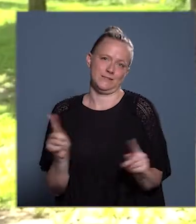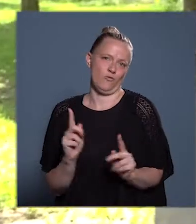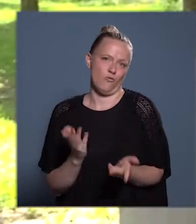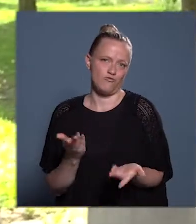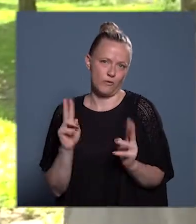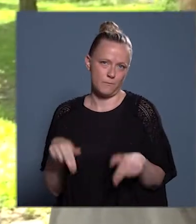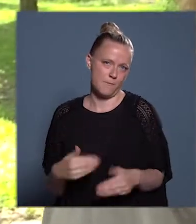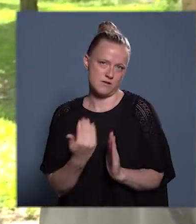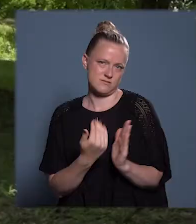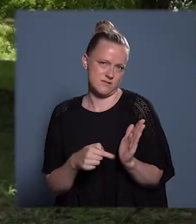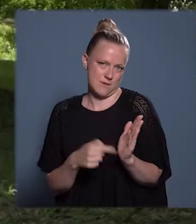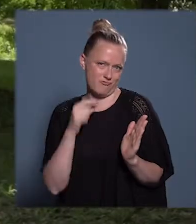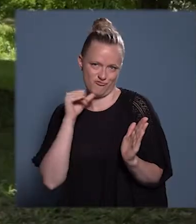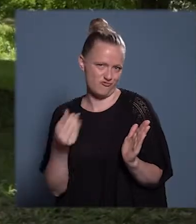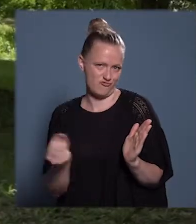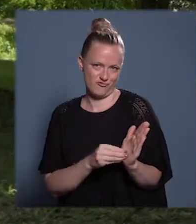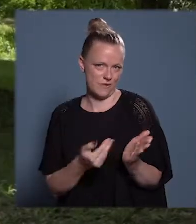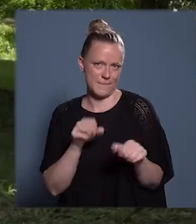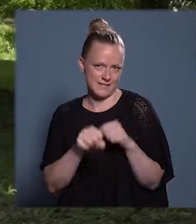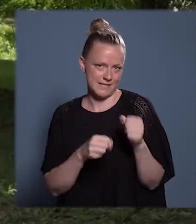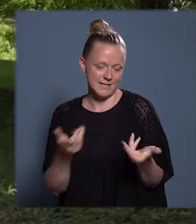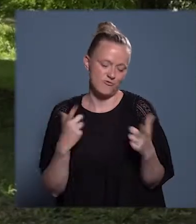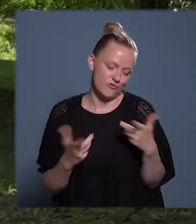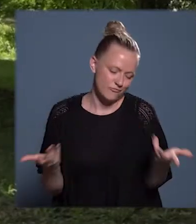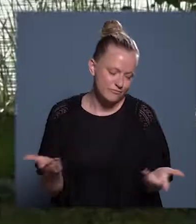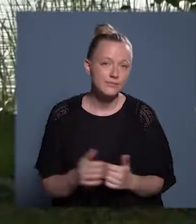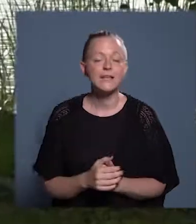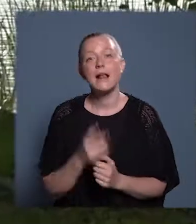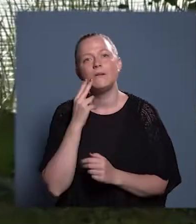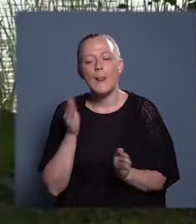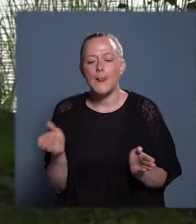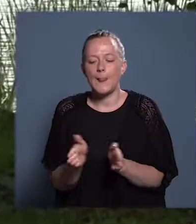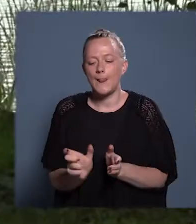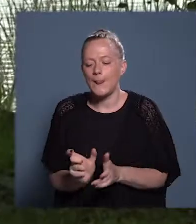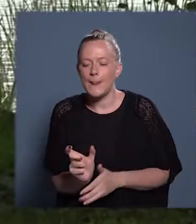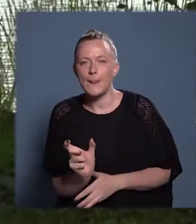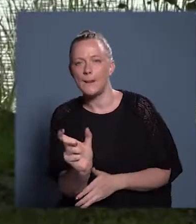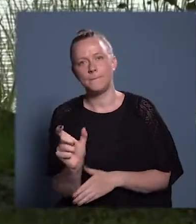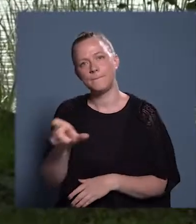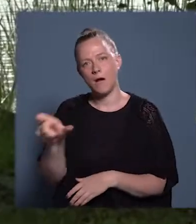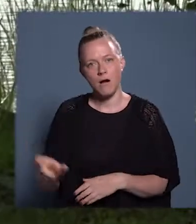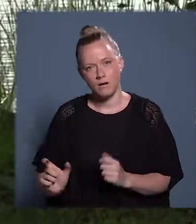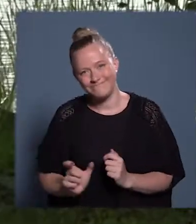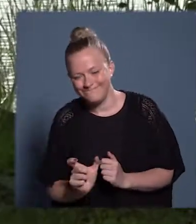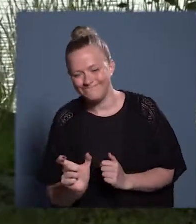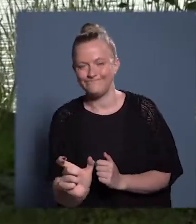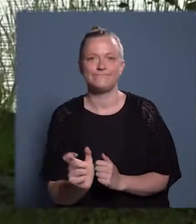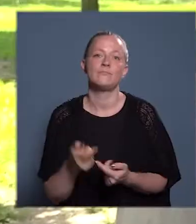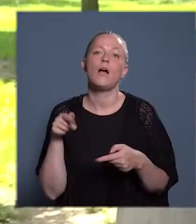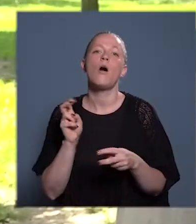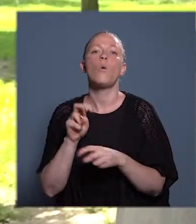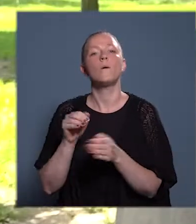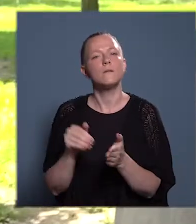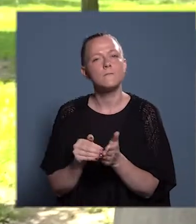Ez a sajnálatos módon. Látható itt is, hogy keskeny partszakasz van, és erre nem tudtuk megcsinálni azt, hogy